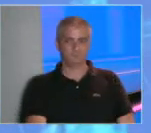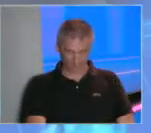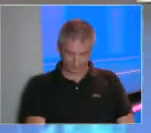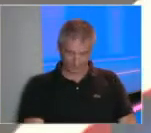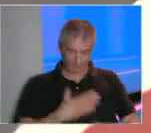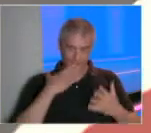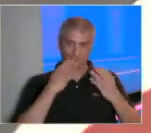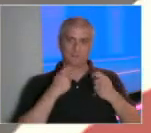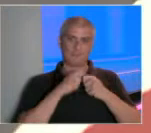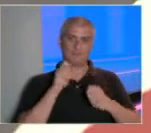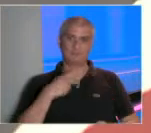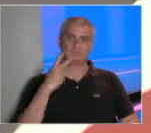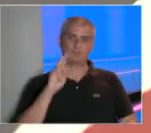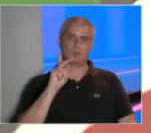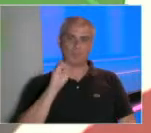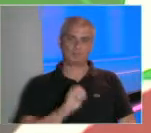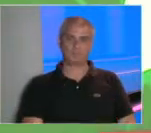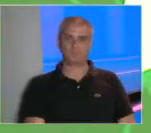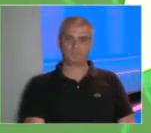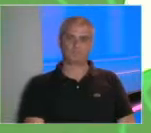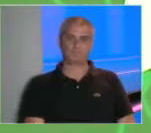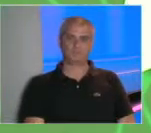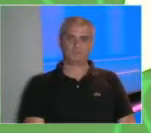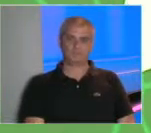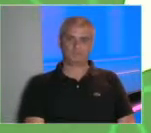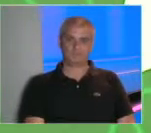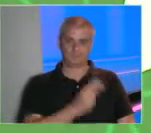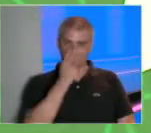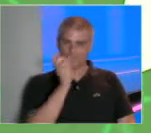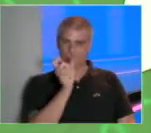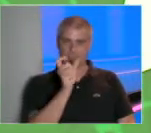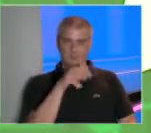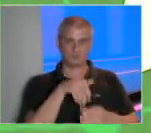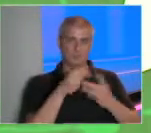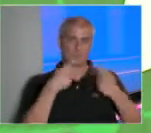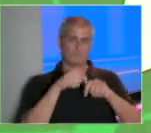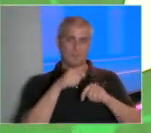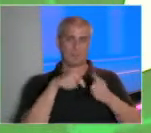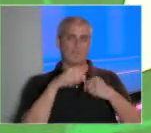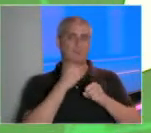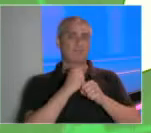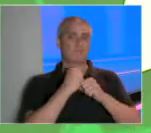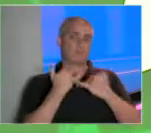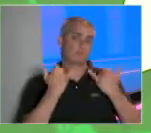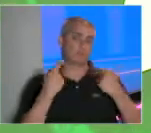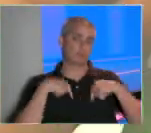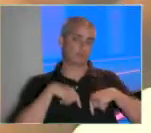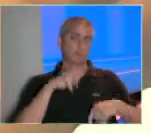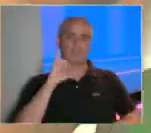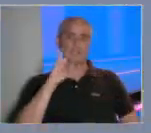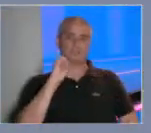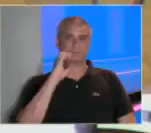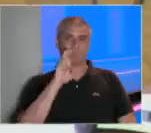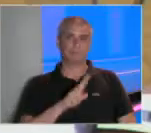תודה רבה לך, חברת הכנסת פרומן. לא דבר, ערב טוב. ערב טוב, בואו נראה עוד קטע אחד מתוך הוועדה, מוועדת העבודה והרווחה, של היושב ראש, חיים כץ,